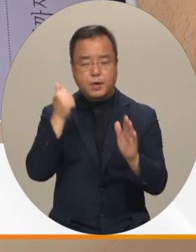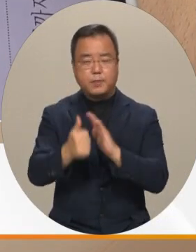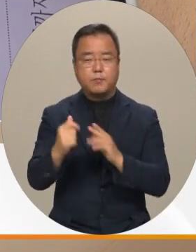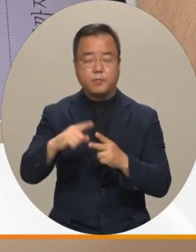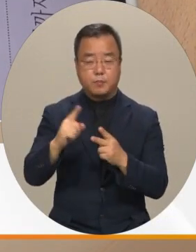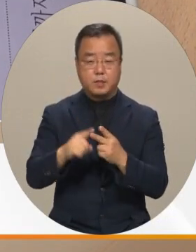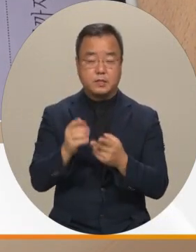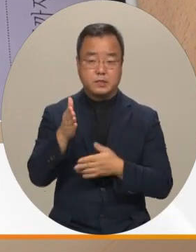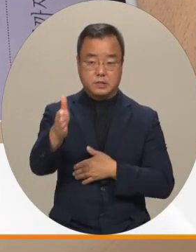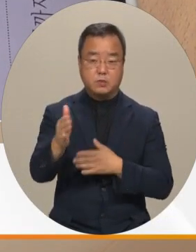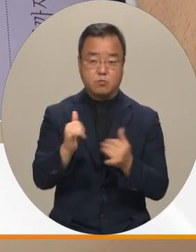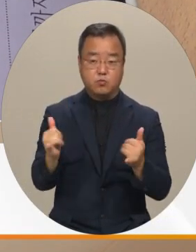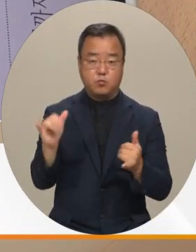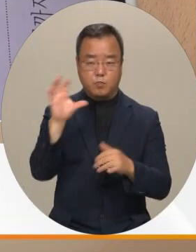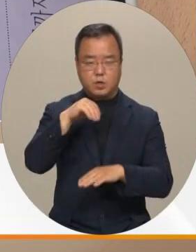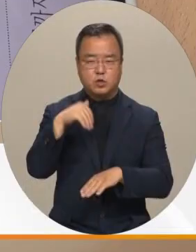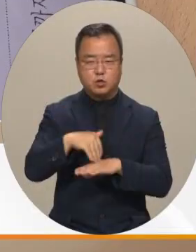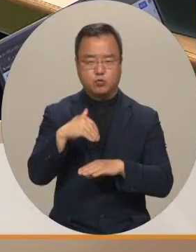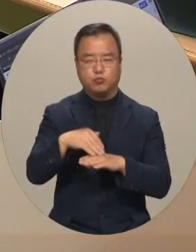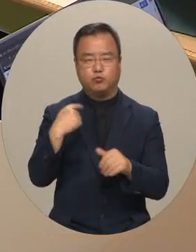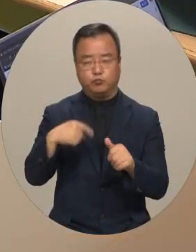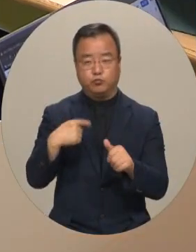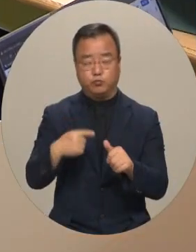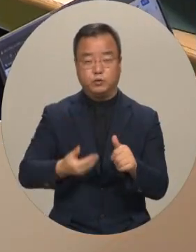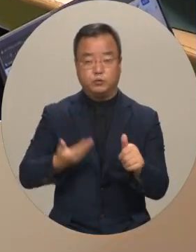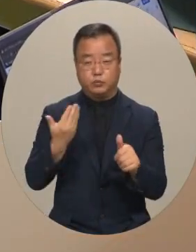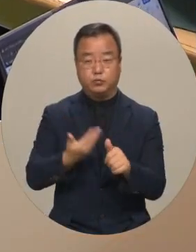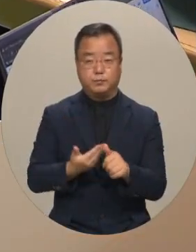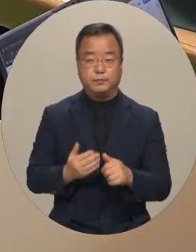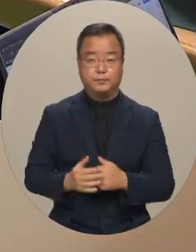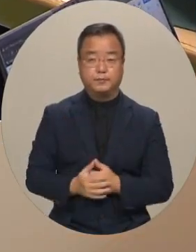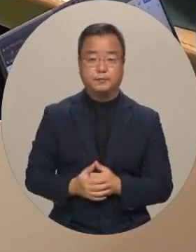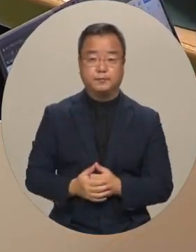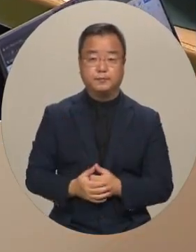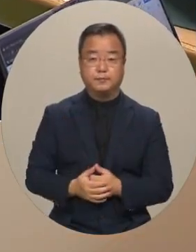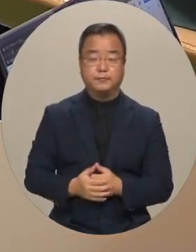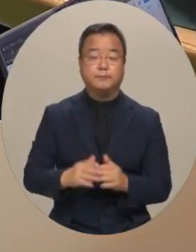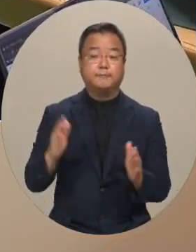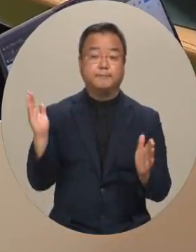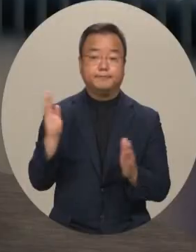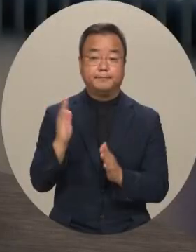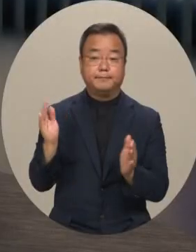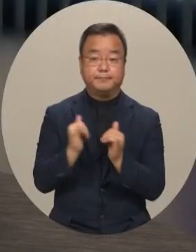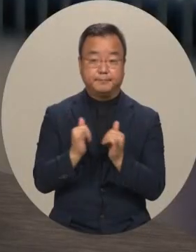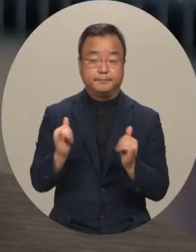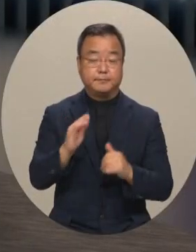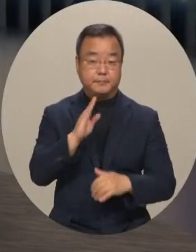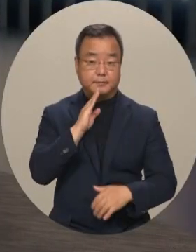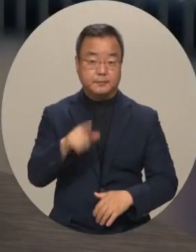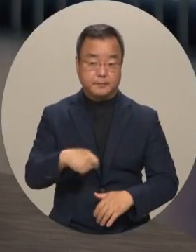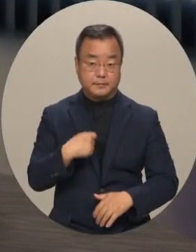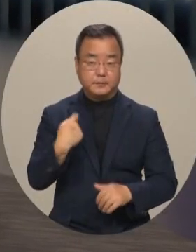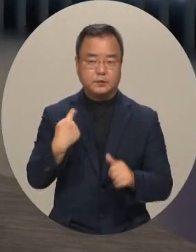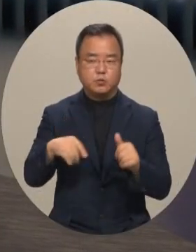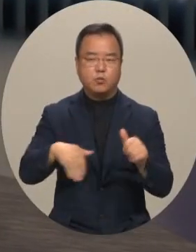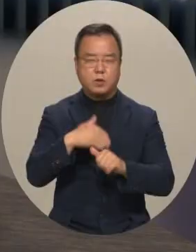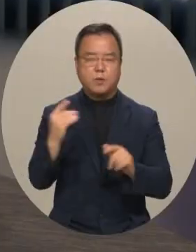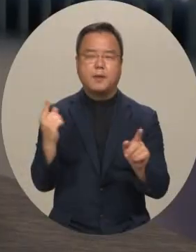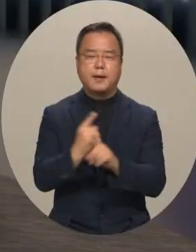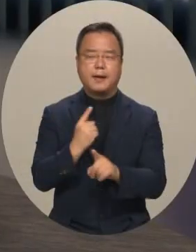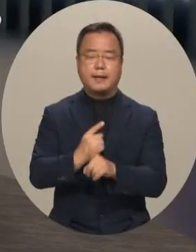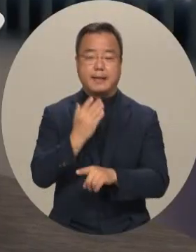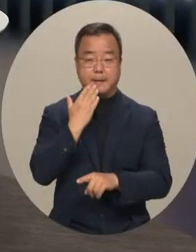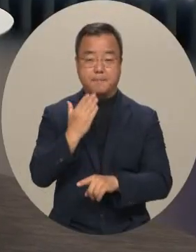양성 과정을 위한 연수도 참여할 수 있는 기회를 제공하고 있습니다네 학생들의 실질적인 교육 환경을 개선하는 계기가